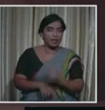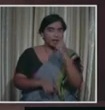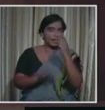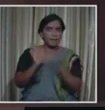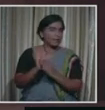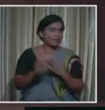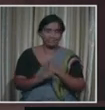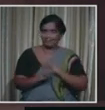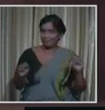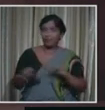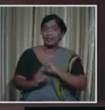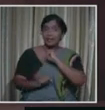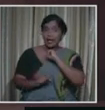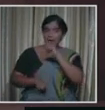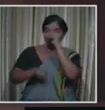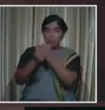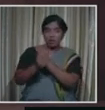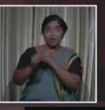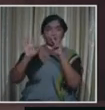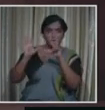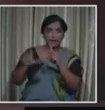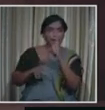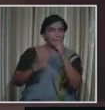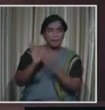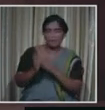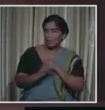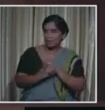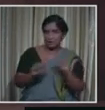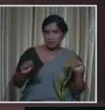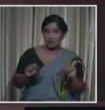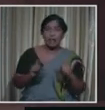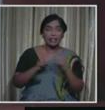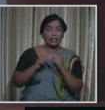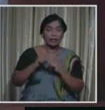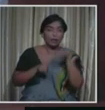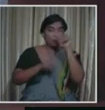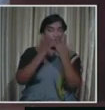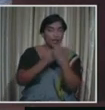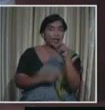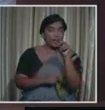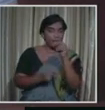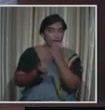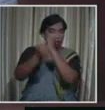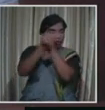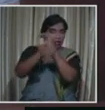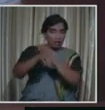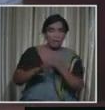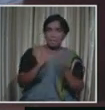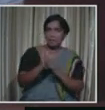kapine, kegal lata dene katterdengu daranti puno, ekas samajike kapine, dunia ekolos tiri katterdengu daranti puno, ekas samajike